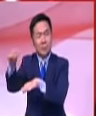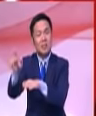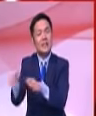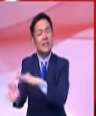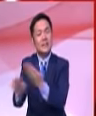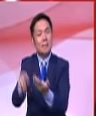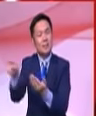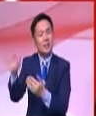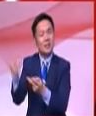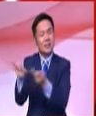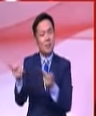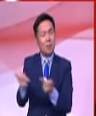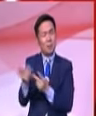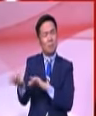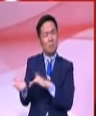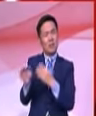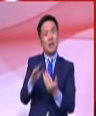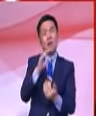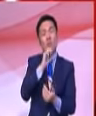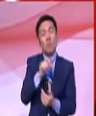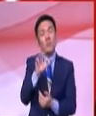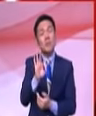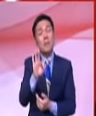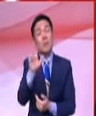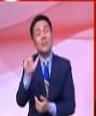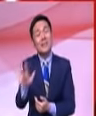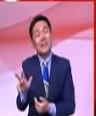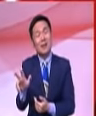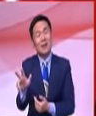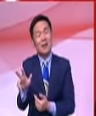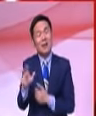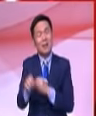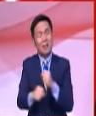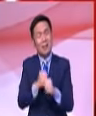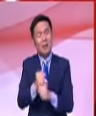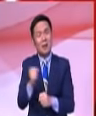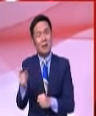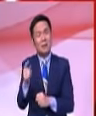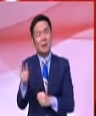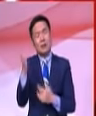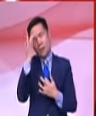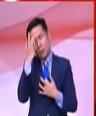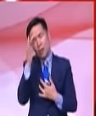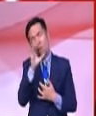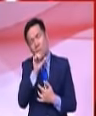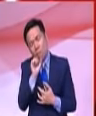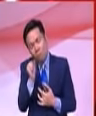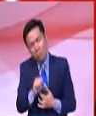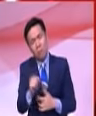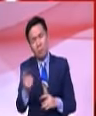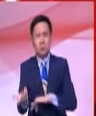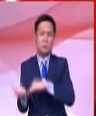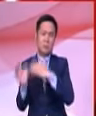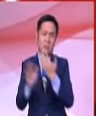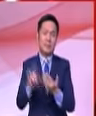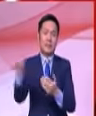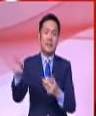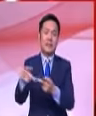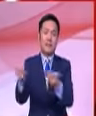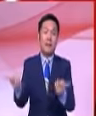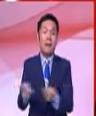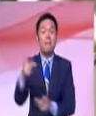tadi. Allahyarham meninggal dunia pada usia 93 tahun akibat sakit tua di rumahnya di Pinampang kira-kira pukul 4 petang